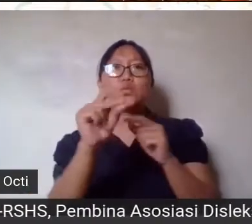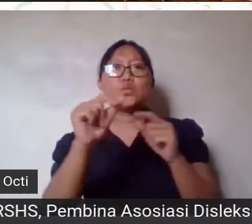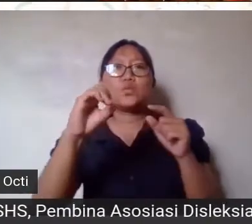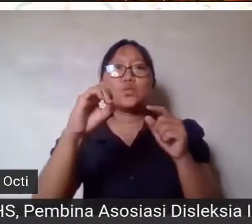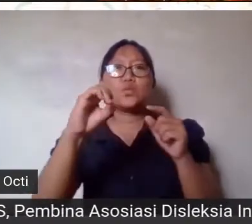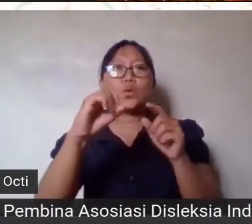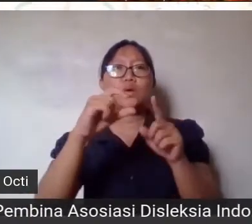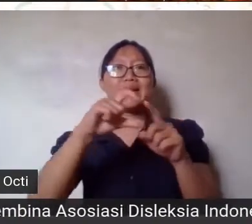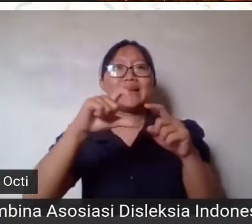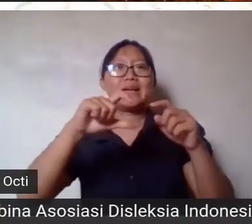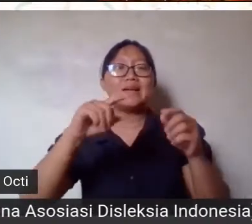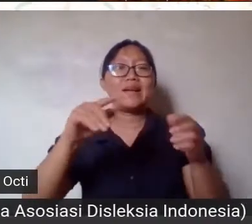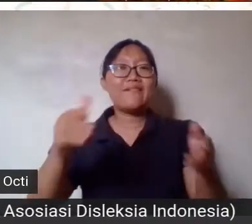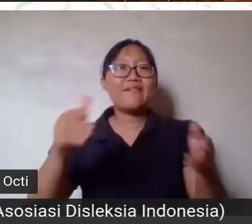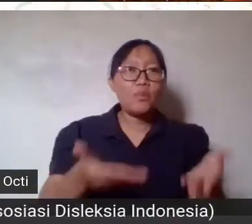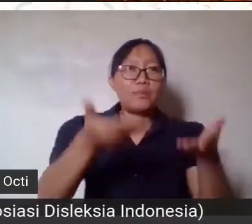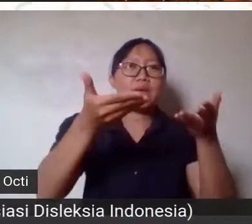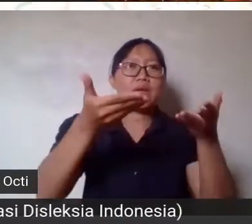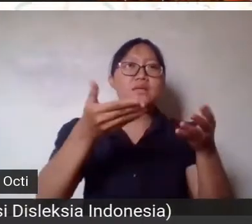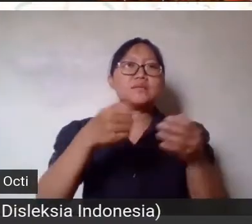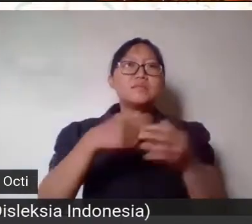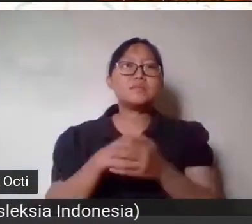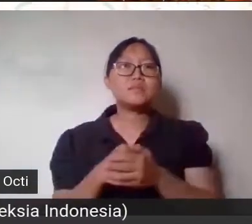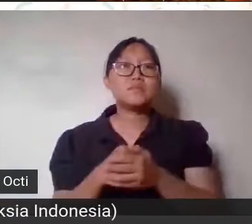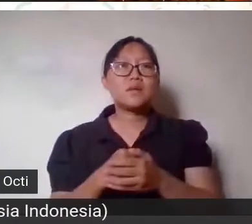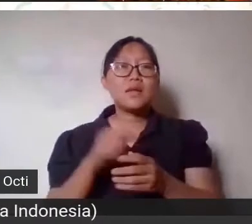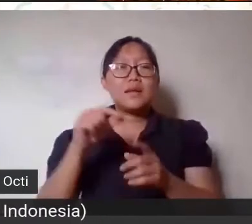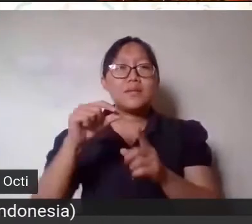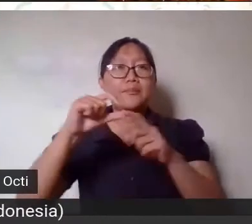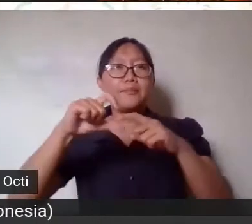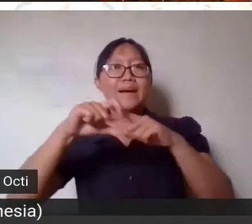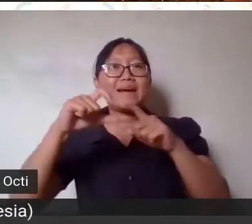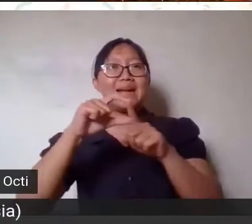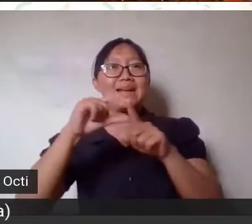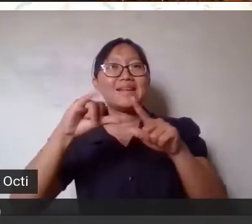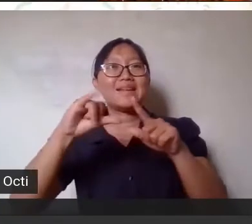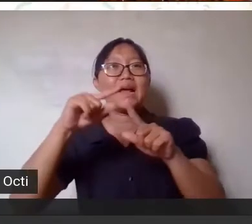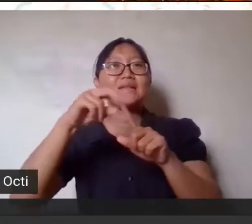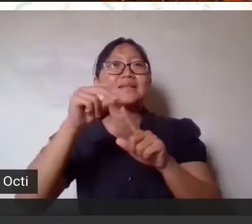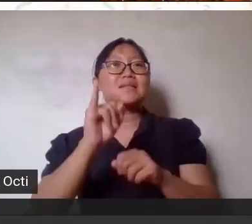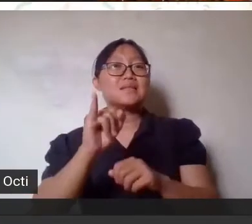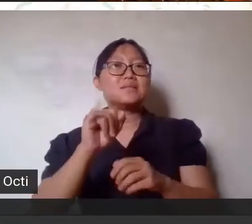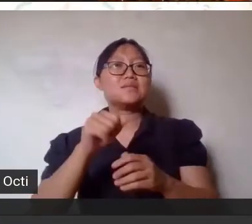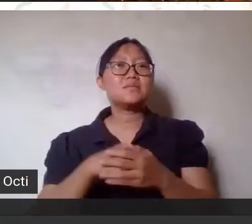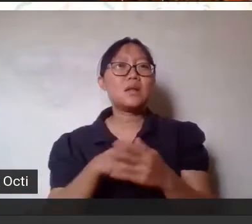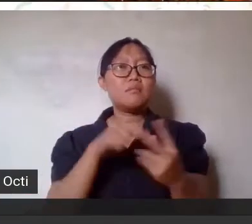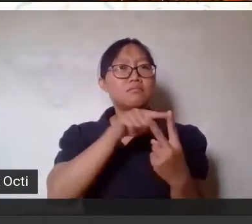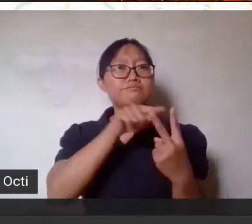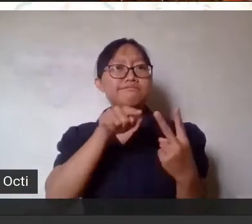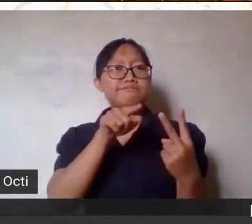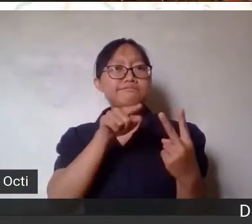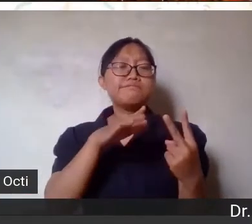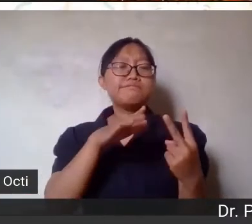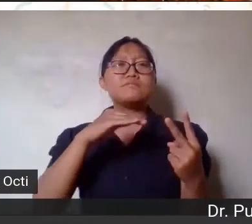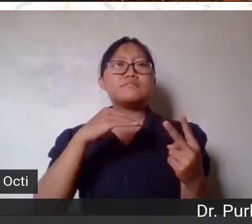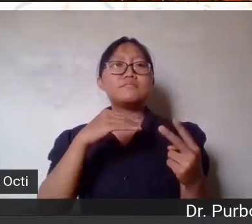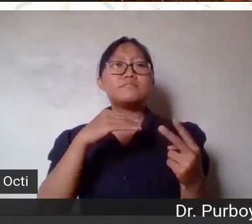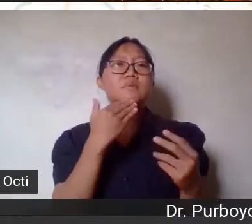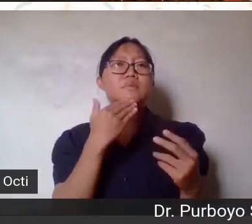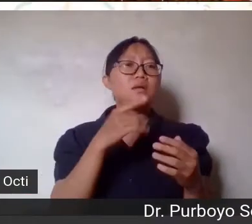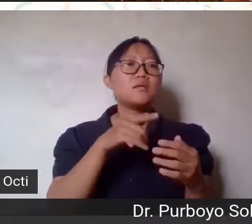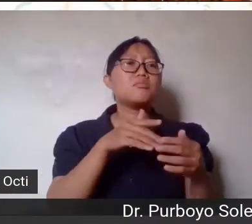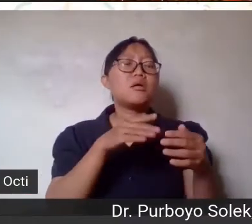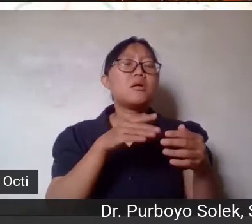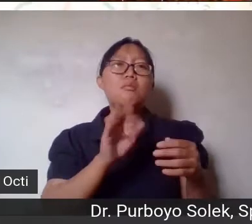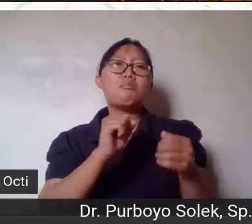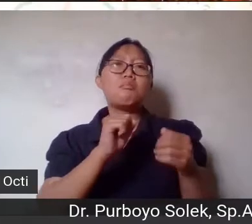sebetulnya kasus-kasus yang sering berkaitan dengan proses belajar, kesulitan belajar, dan